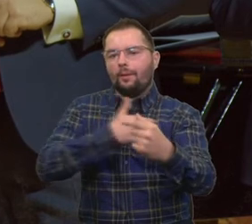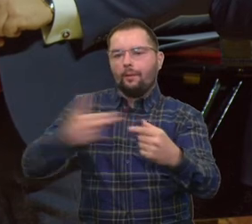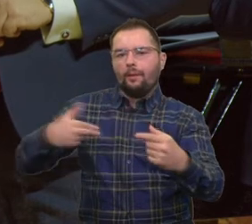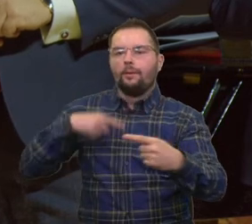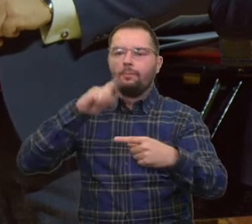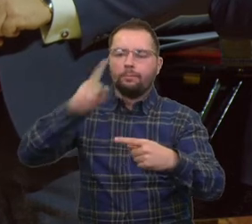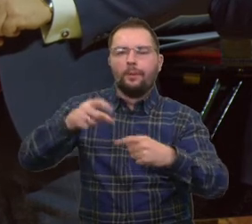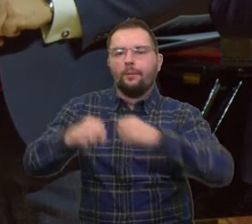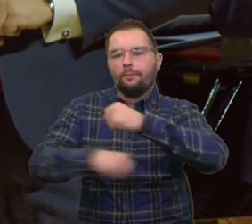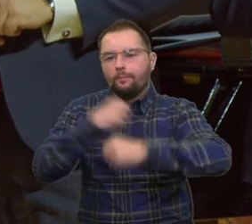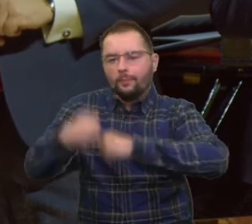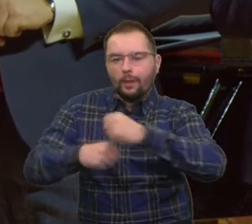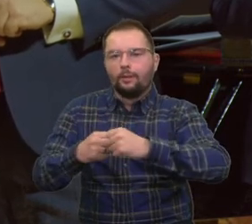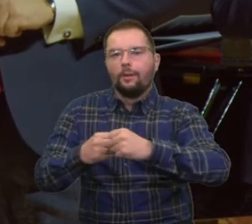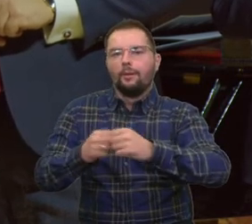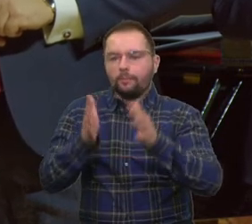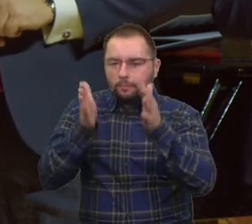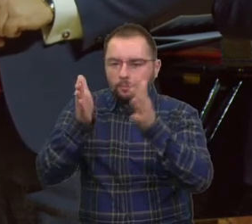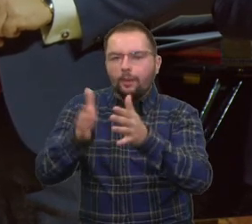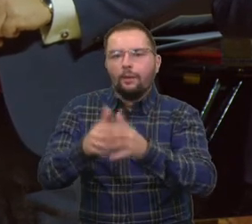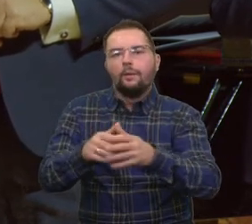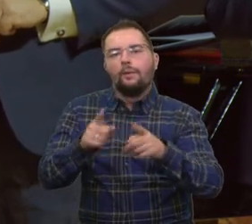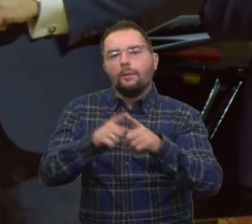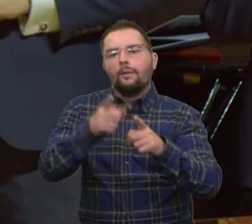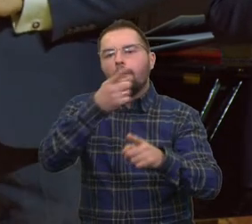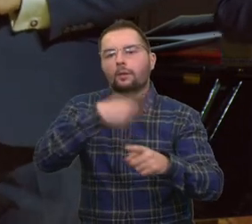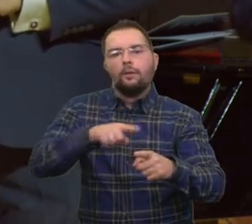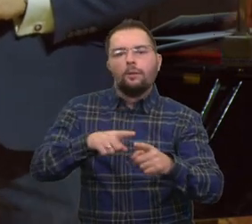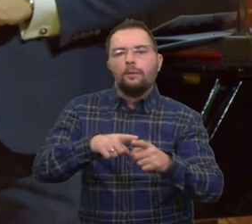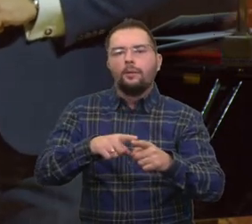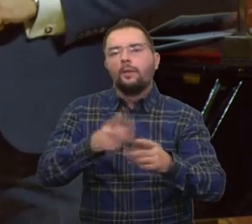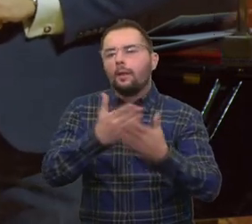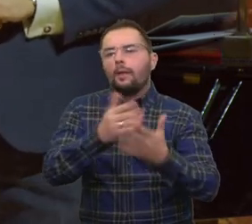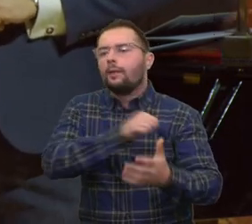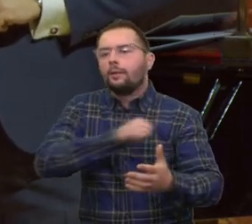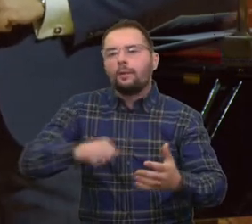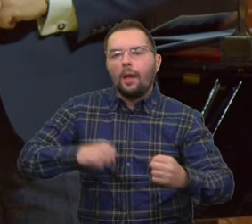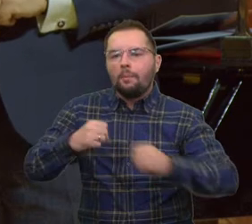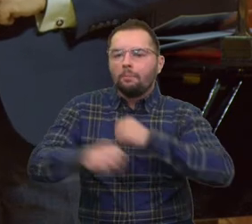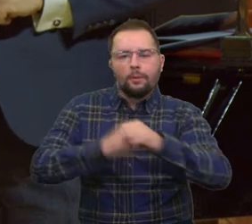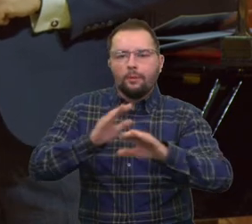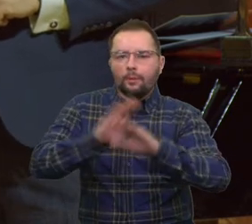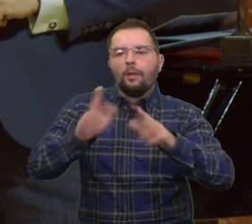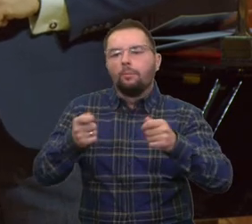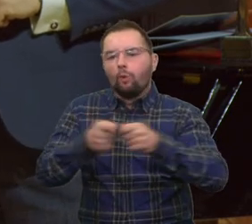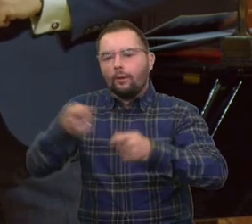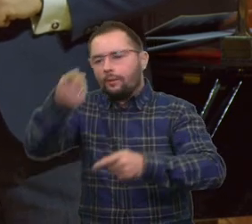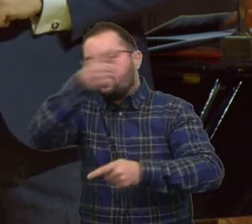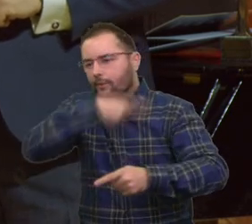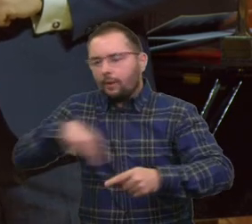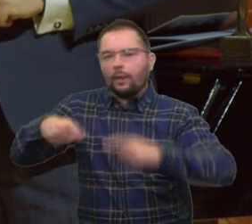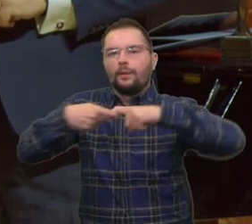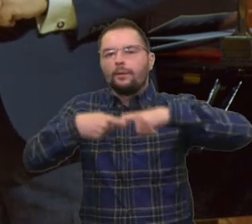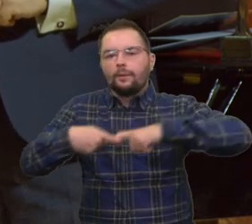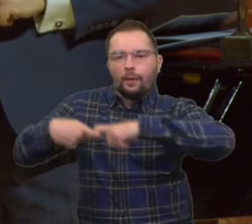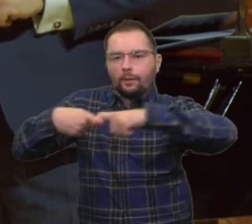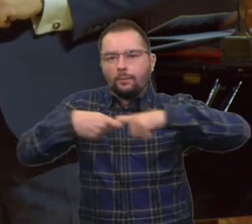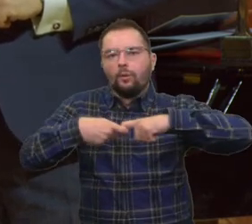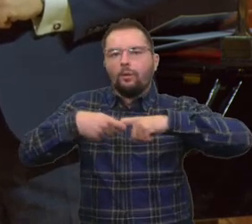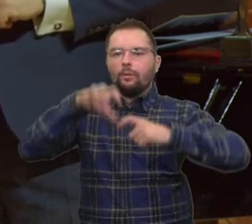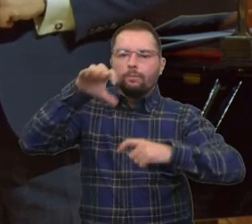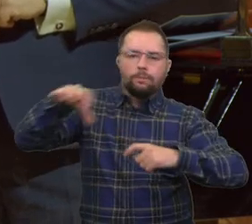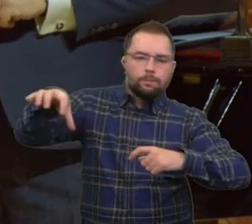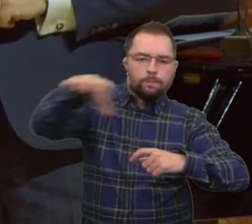nich działamy. Oczywiście nie działamy sami, tylko w całym zespole, w drużynie,